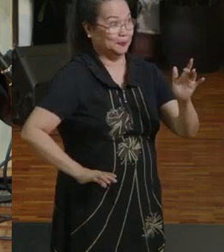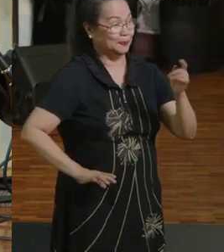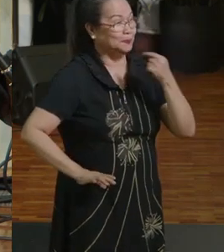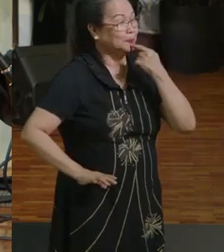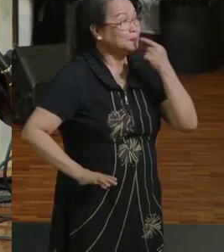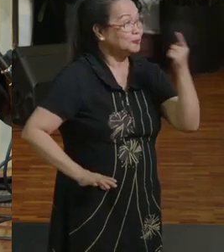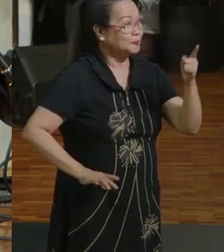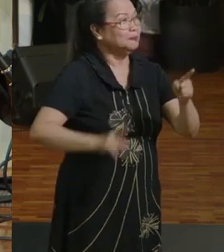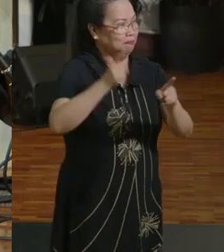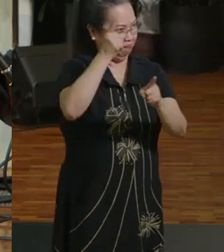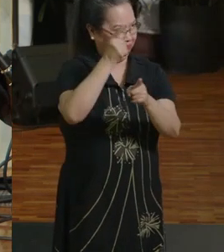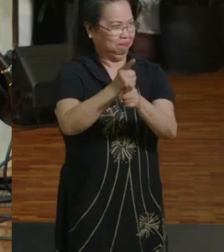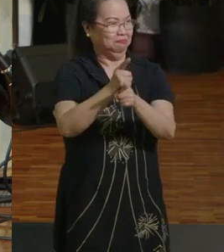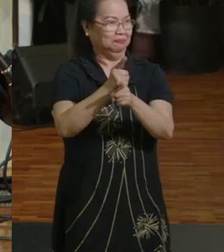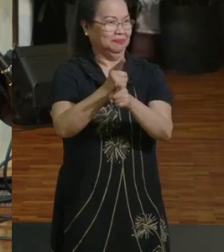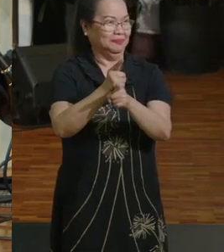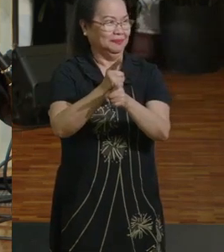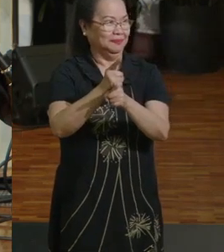siguro tama lang yun.